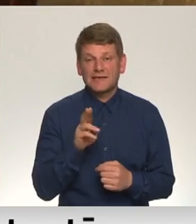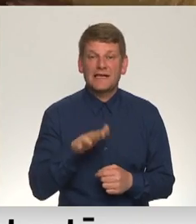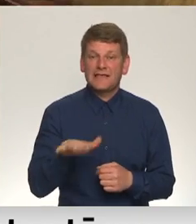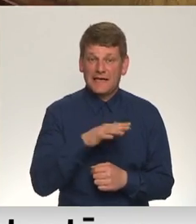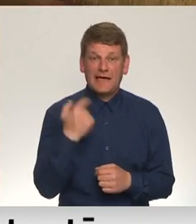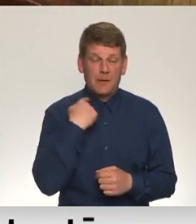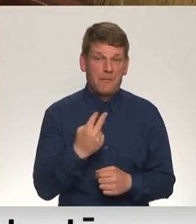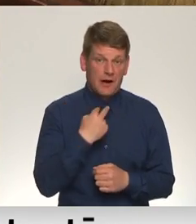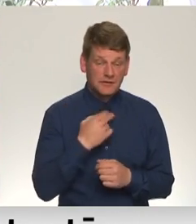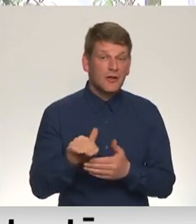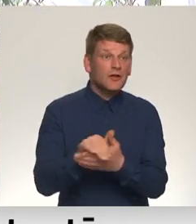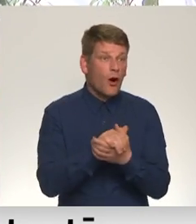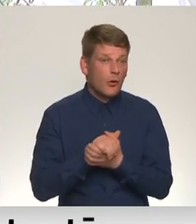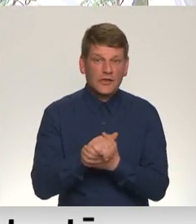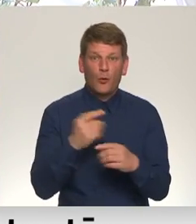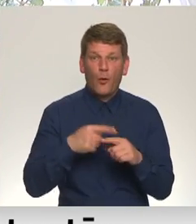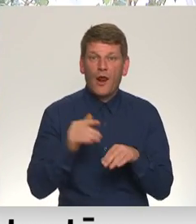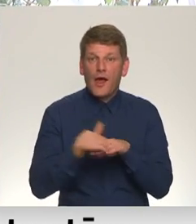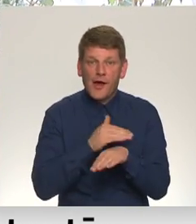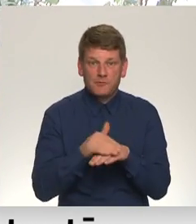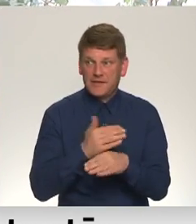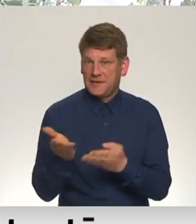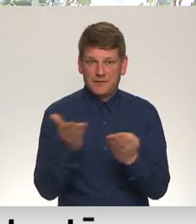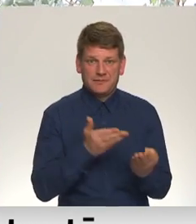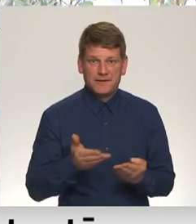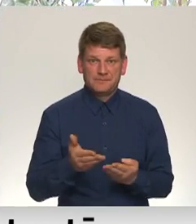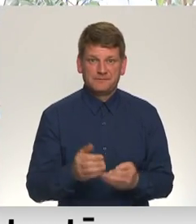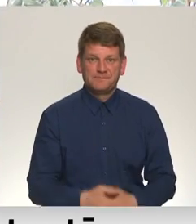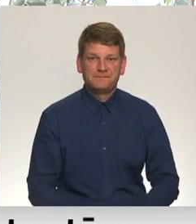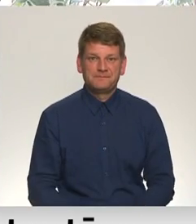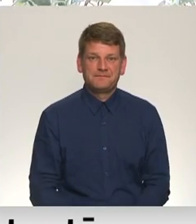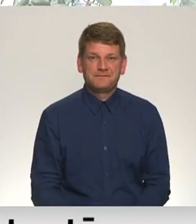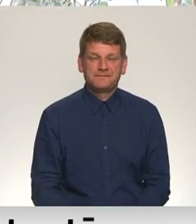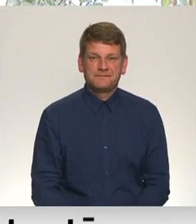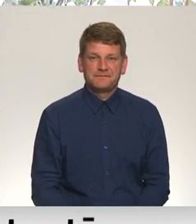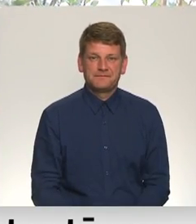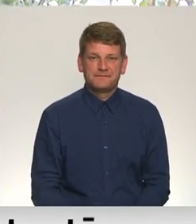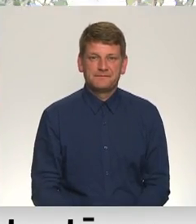pārsteidzot draudzīgums un laipnība. Aija Kīns, Igors Stāts, Latvijas televīzija.